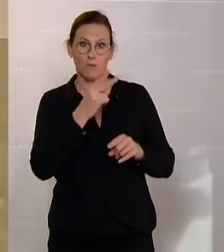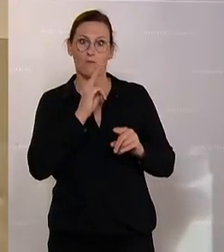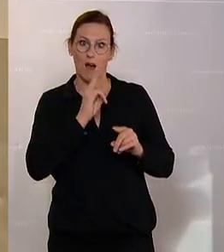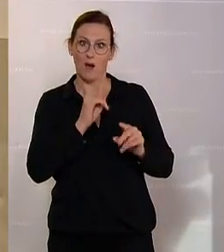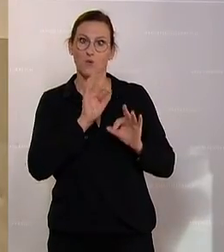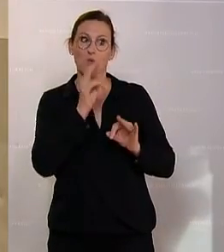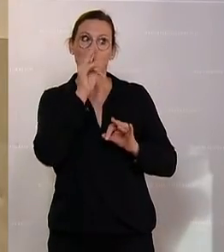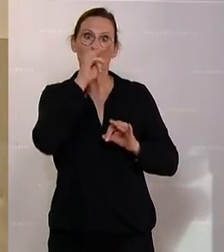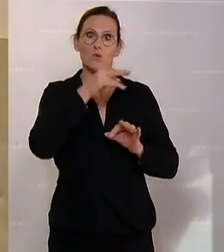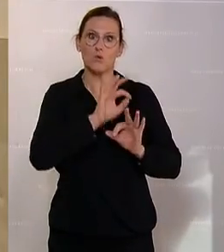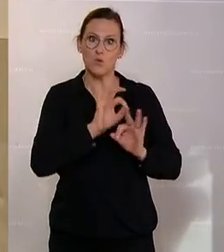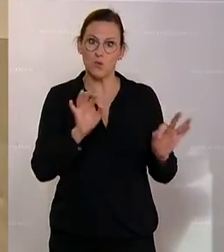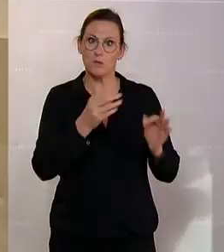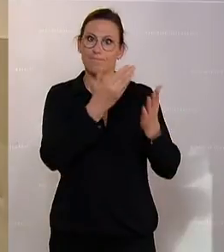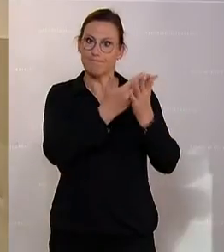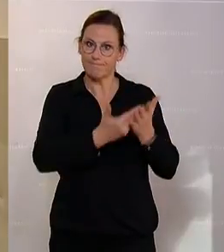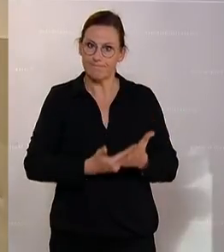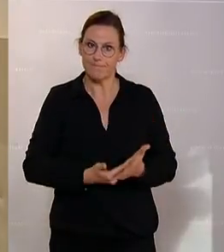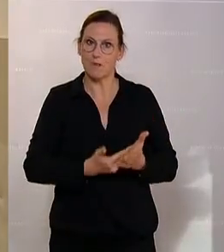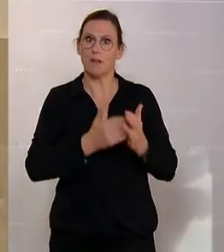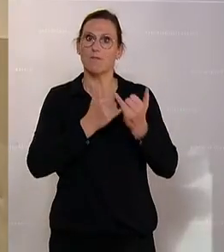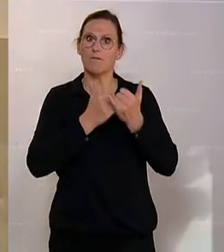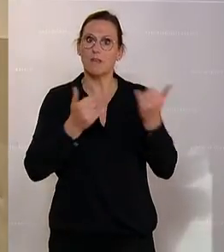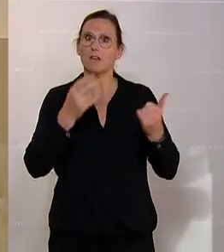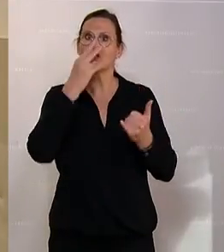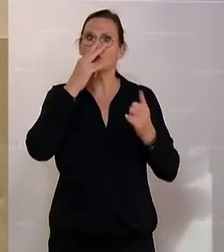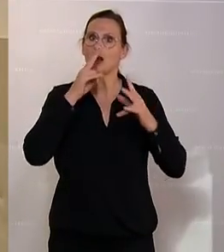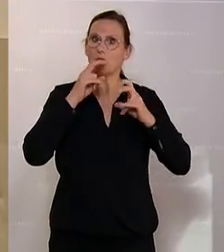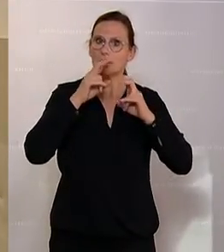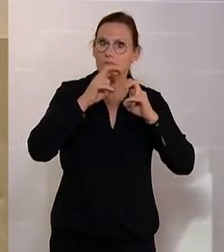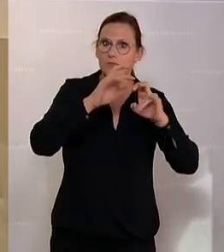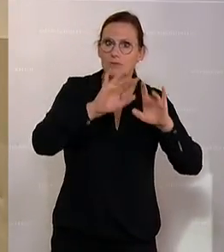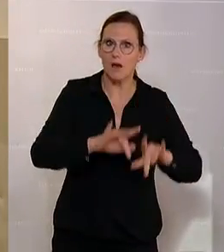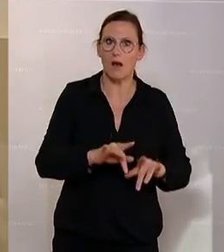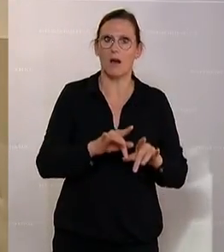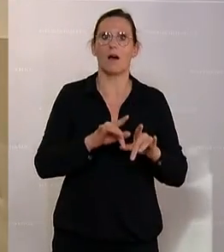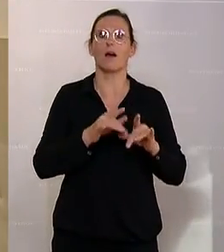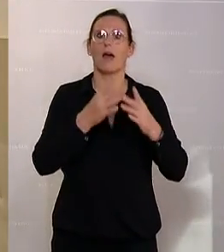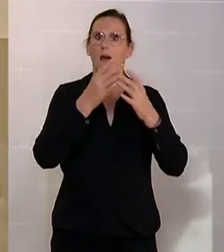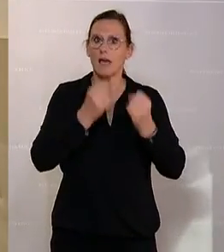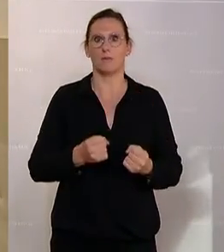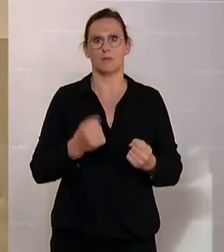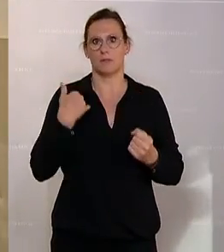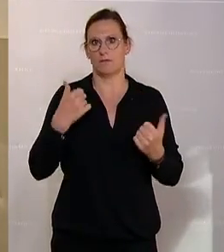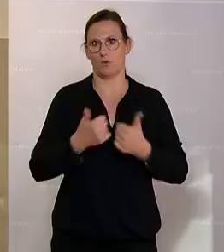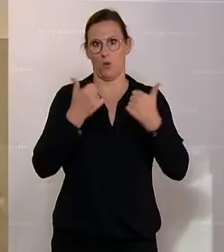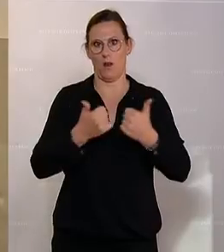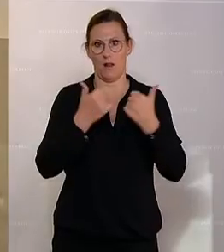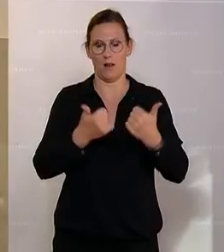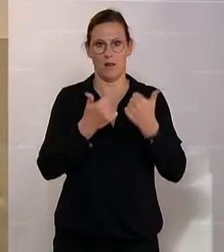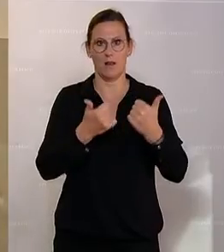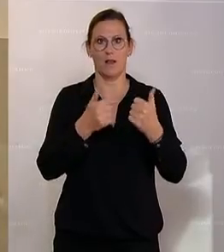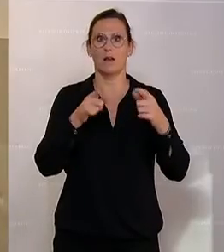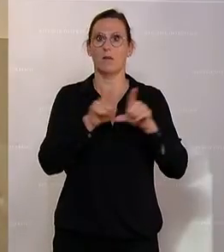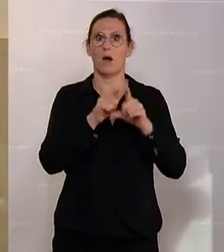nur anekdotische Evidenz, sondern wie schauen hier Evaluierungen aus? Die Evaluierungen waren ganz hervorragend, aber auch